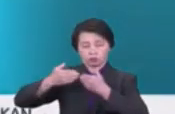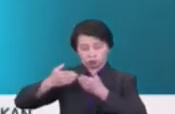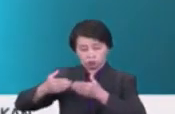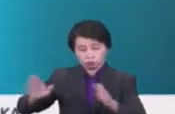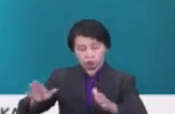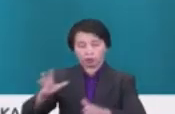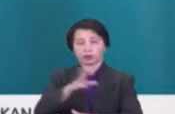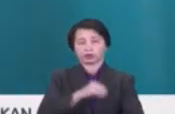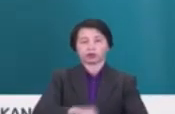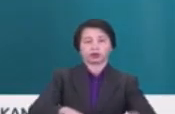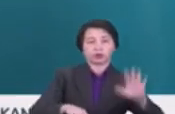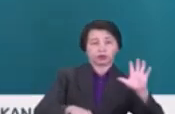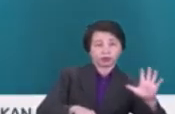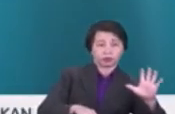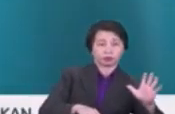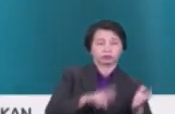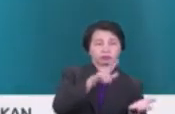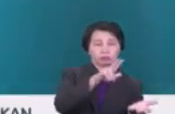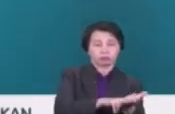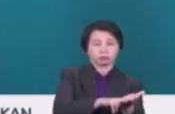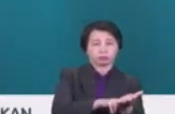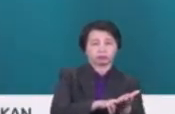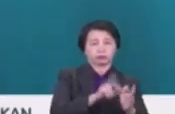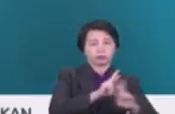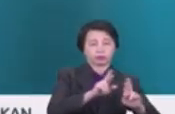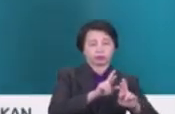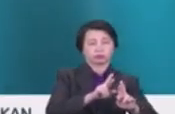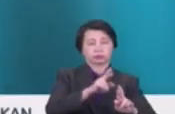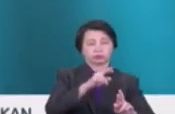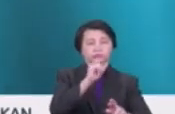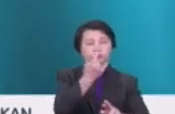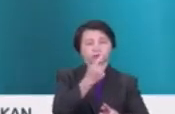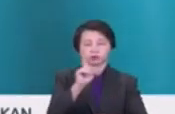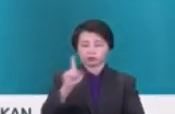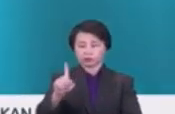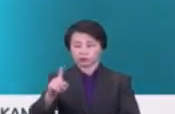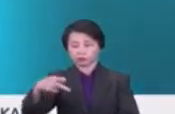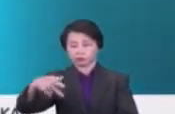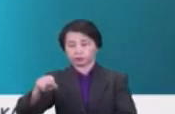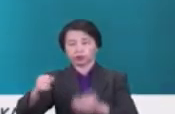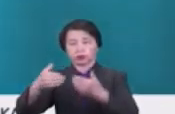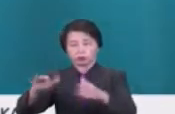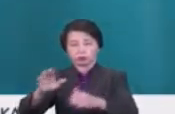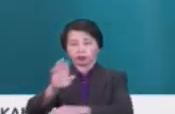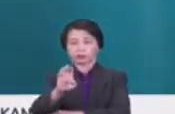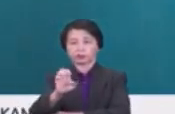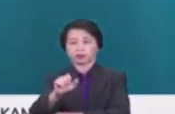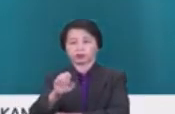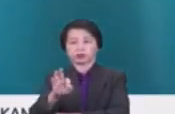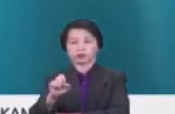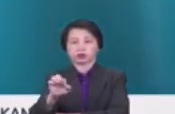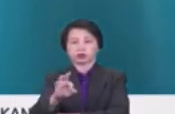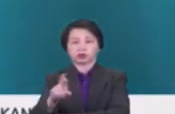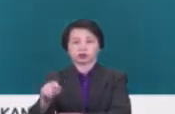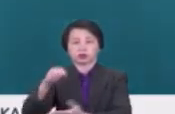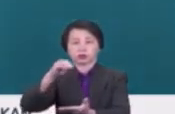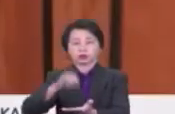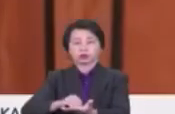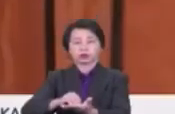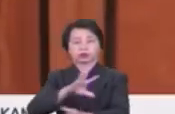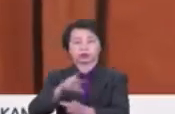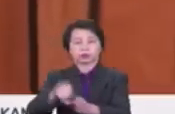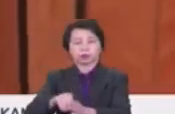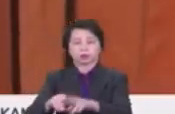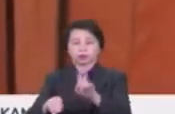Tenom, manakala 5 PPS lagi berstatus bersiap sedia. Hanya sebuah PPS dibuka di daerah Beaufort, iaitu Dewan Selagun,